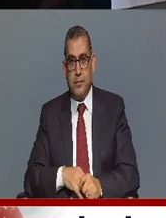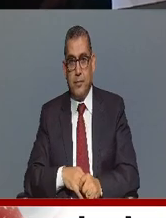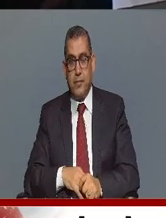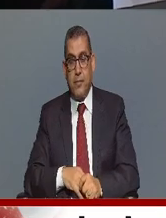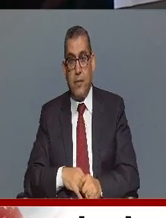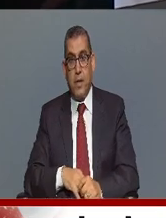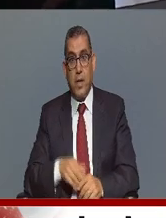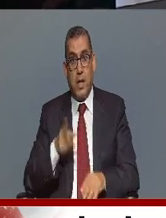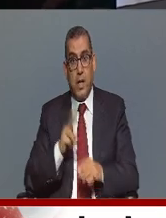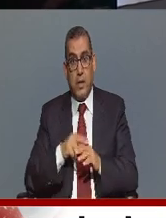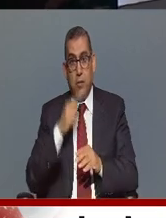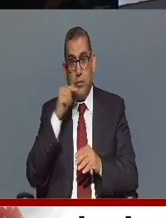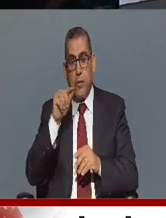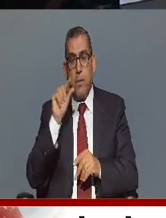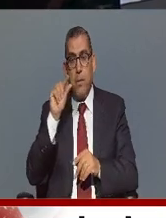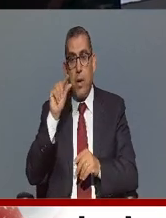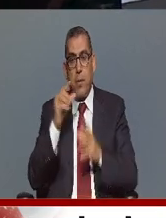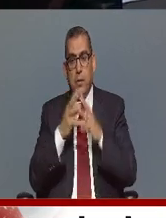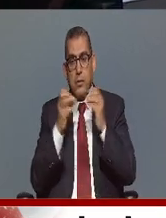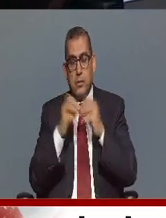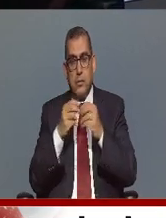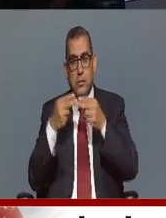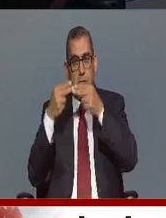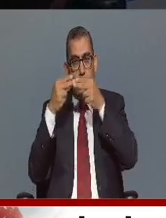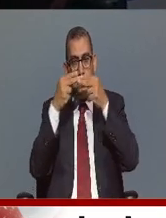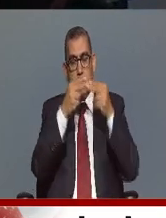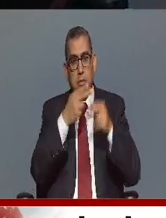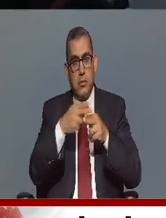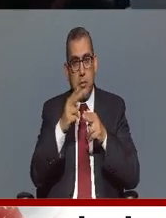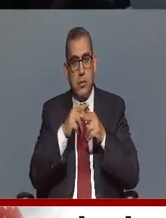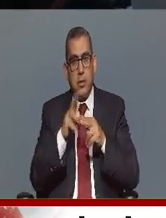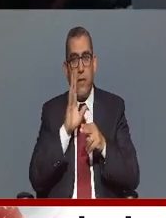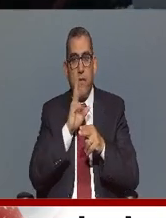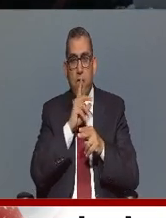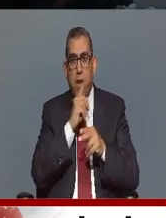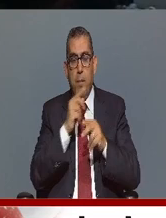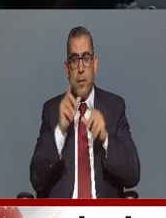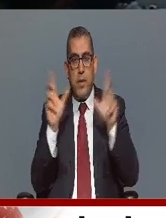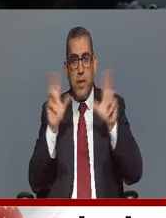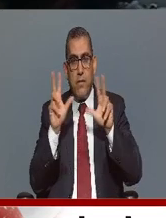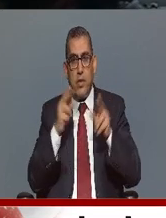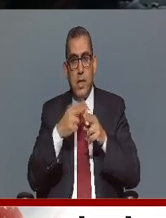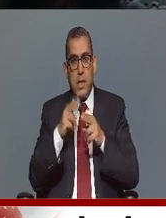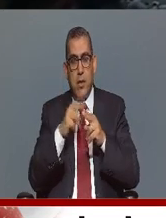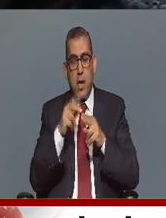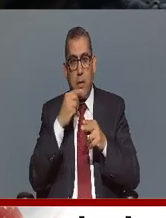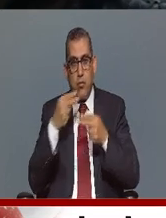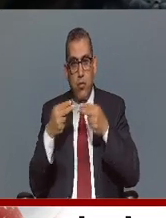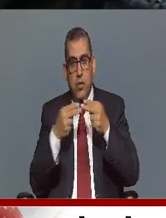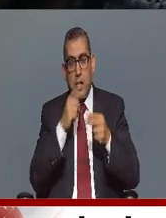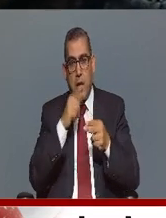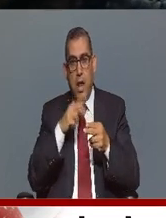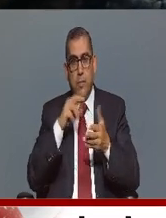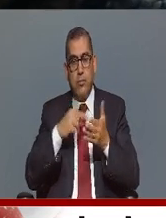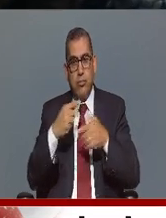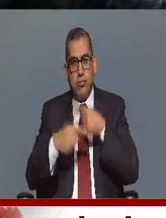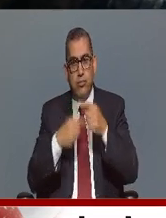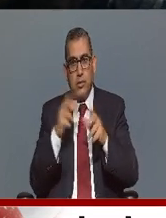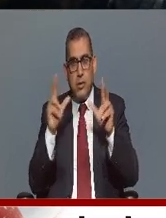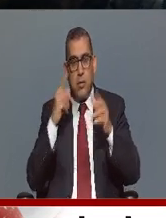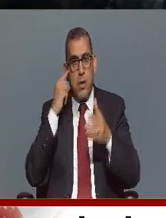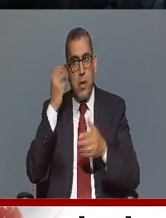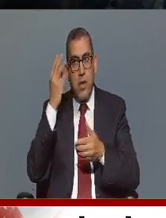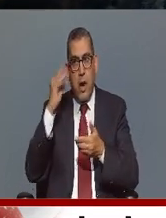طبعا المحتوى البرامجي والدرامي بيعمل تكامل للرؤية بين الإعلام والثقافة، لأن الإعلام هو إحدى أذرع الثقافة